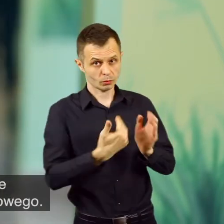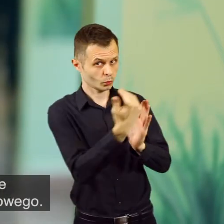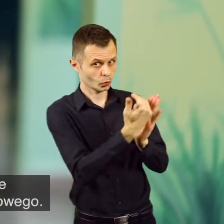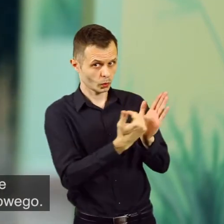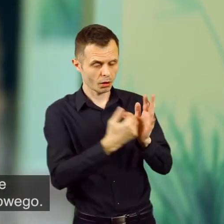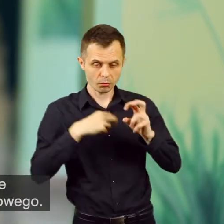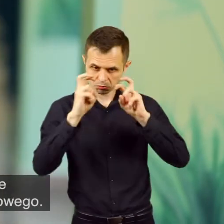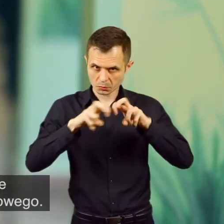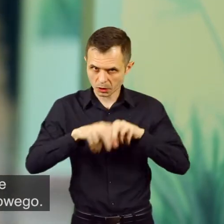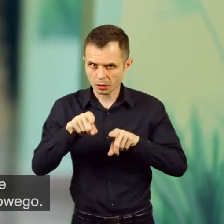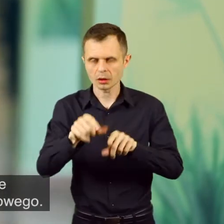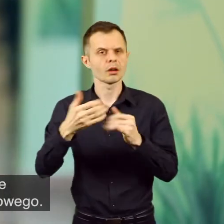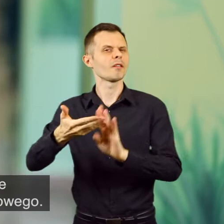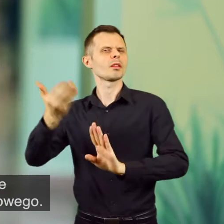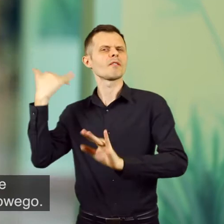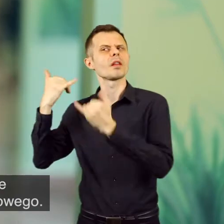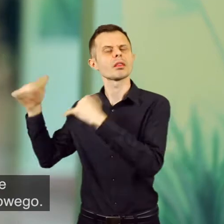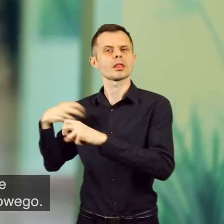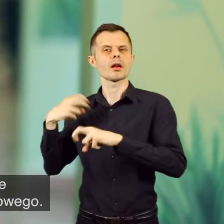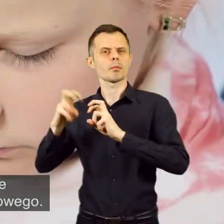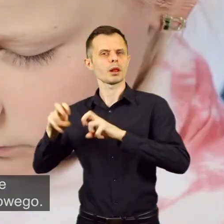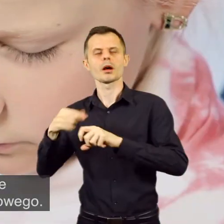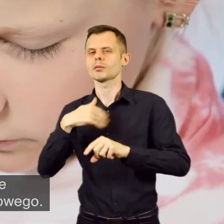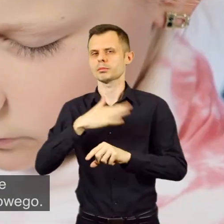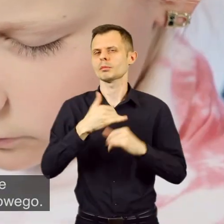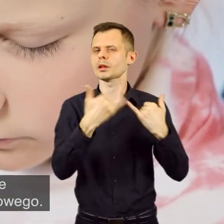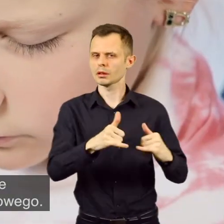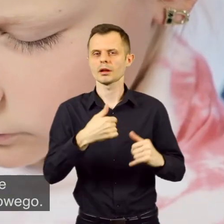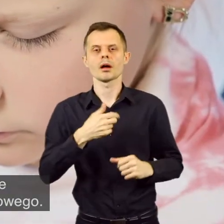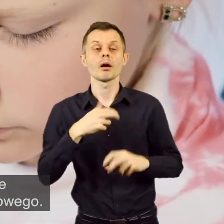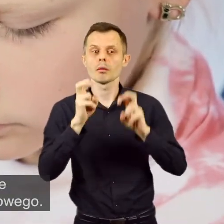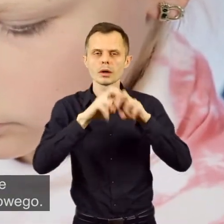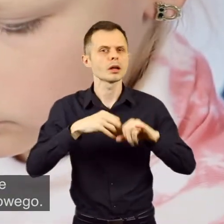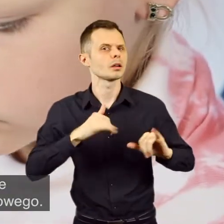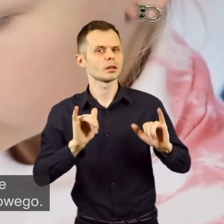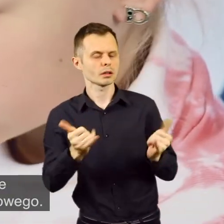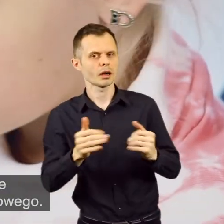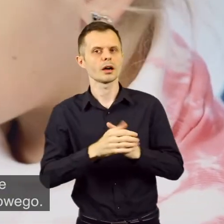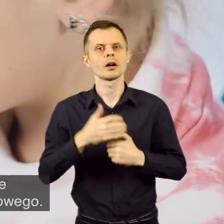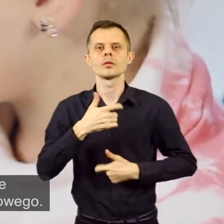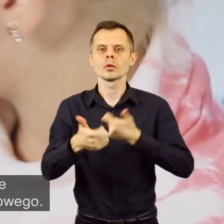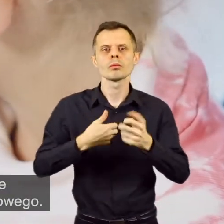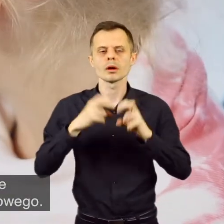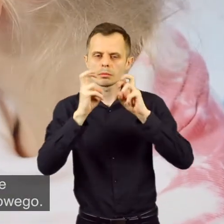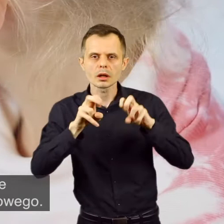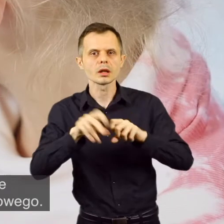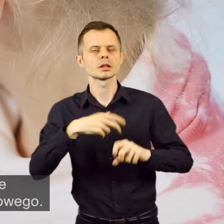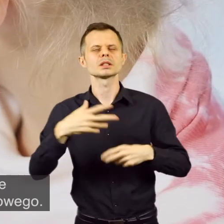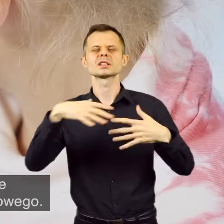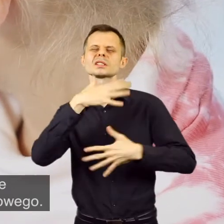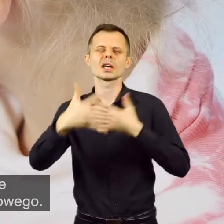programu różni się od wcześniej prowadzonych tym, że przeprowadzamy również badania zaburzeń